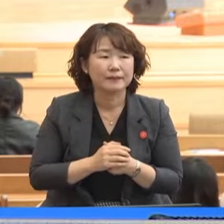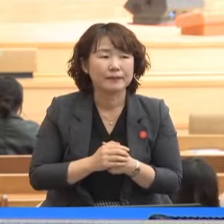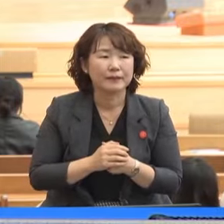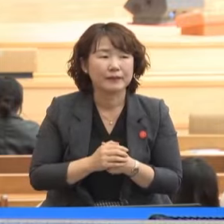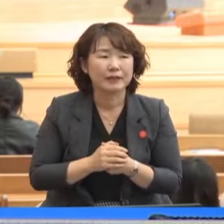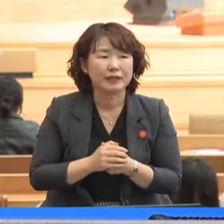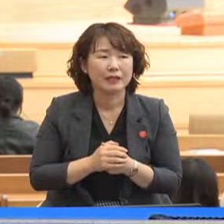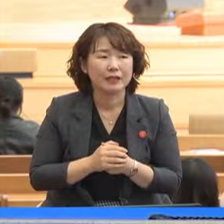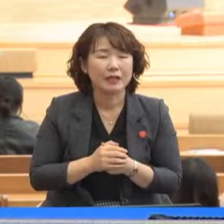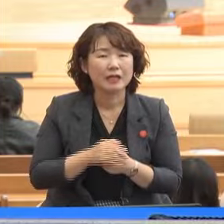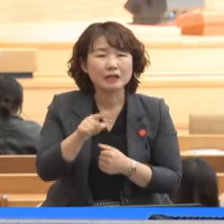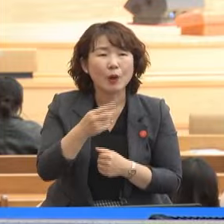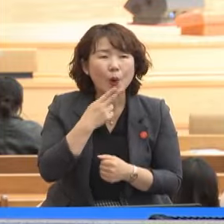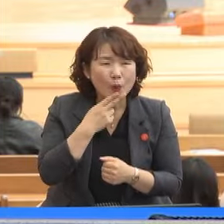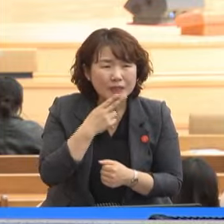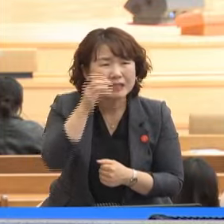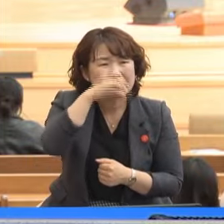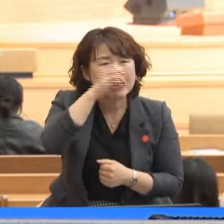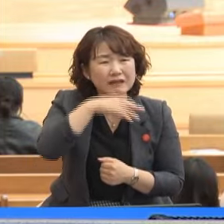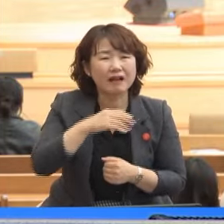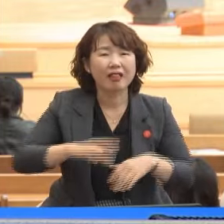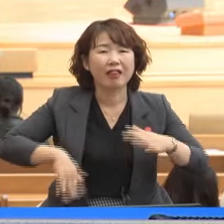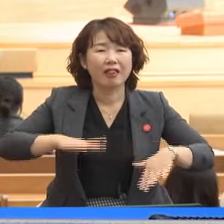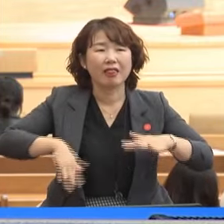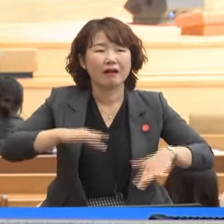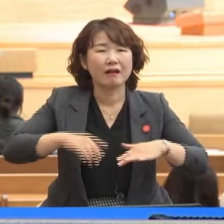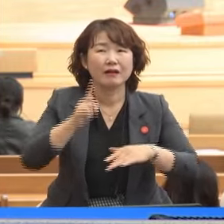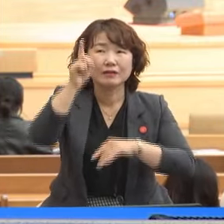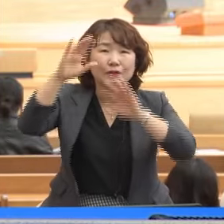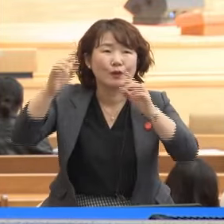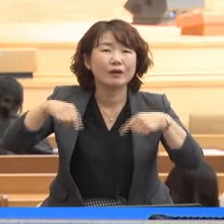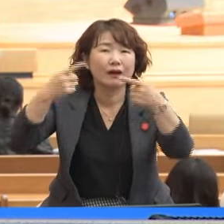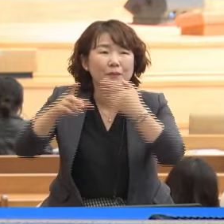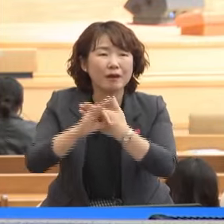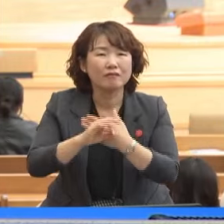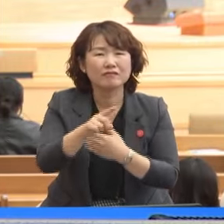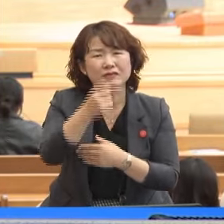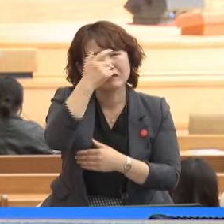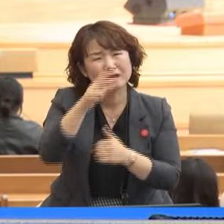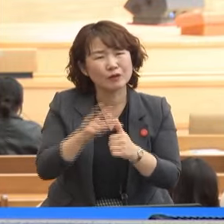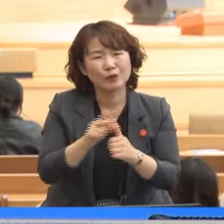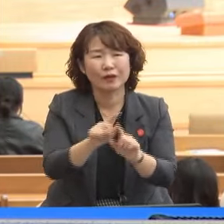그런 것 없이 천국 간다고요? 그게 무슨 기독교입니까?